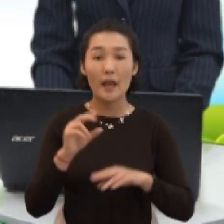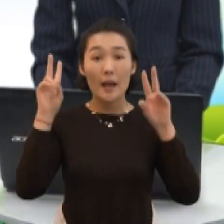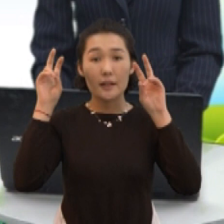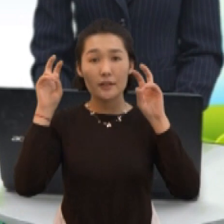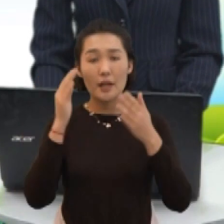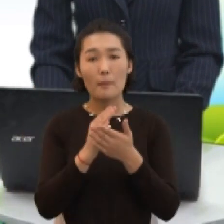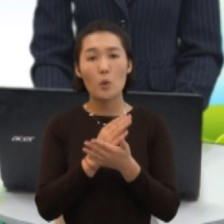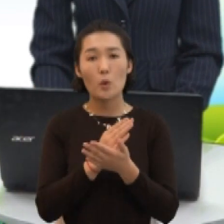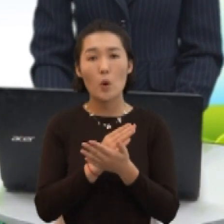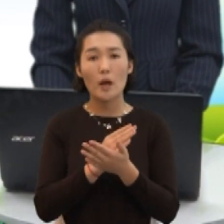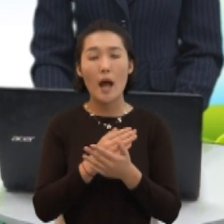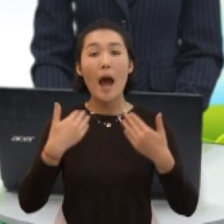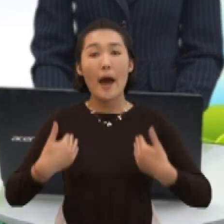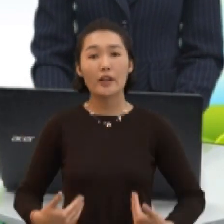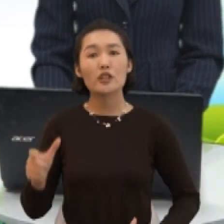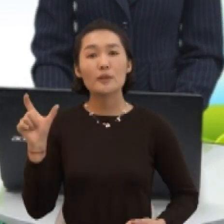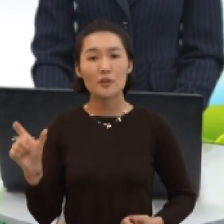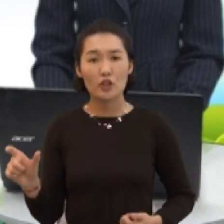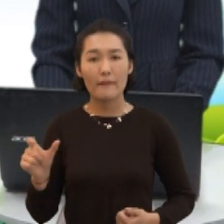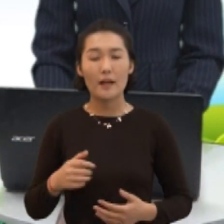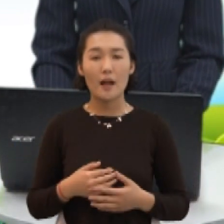урока – организм человека.